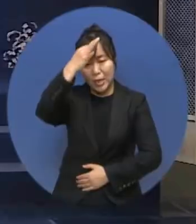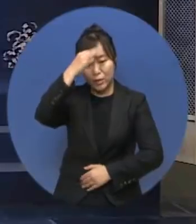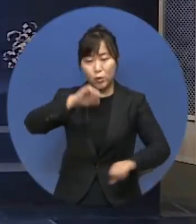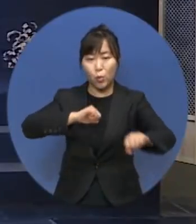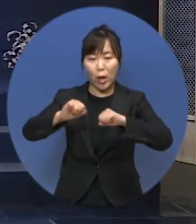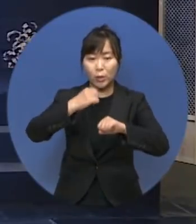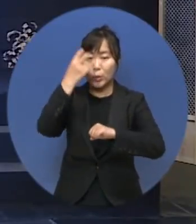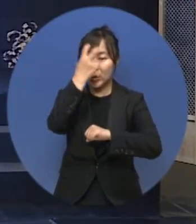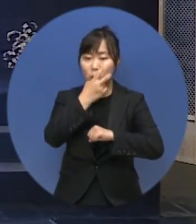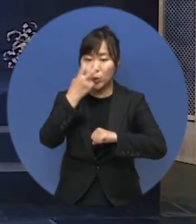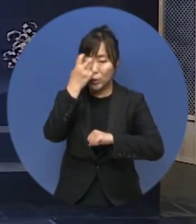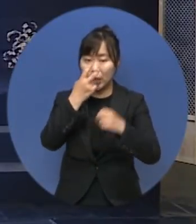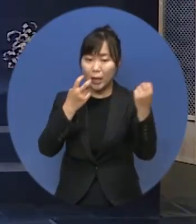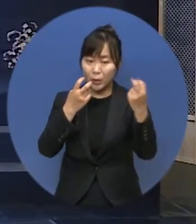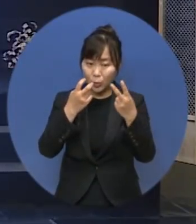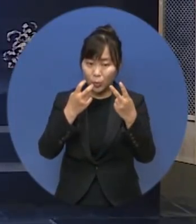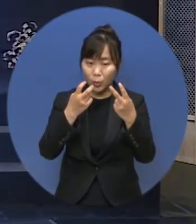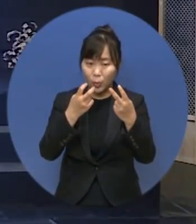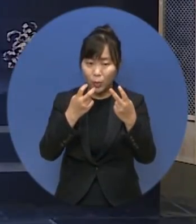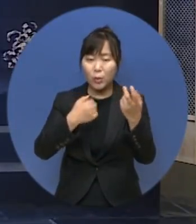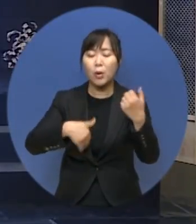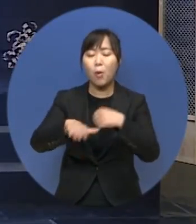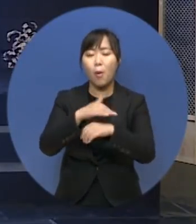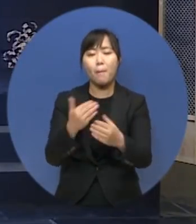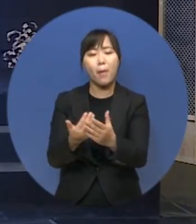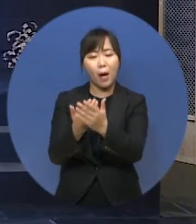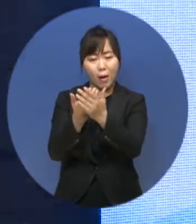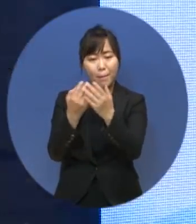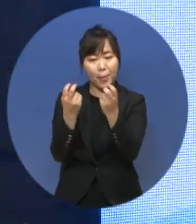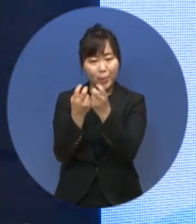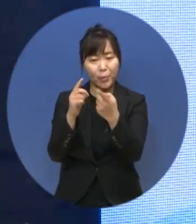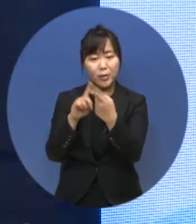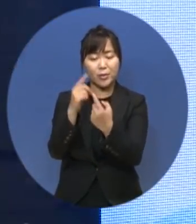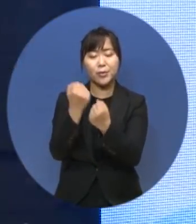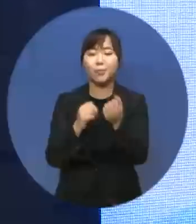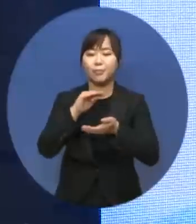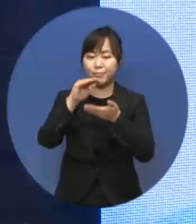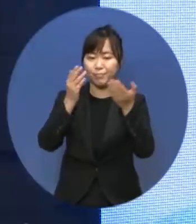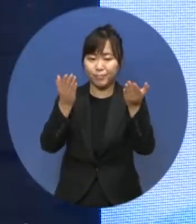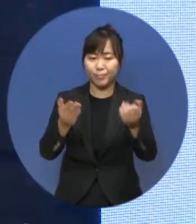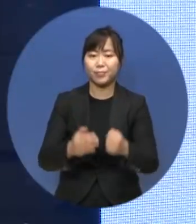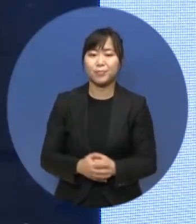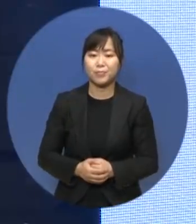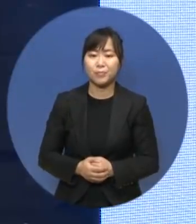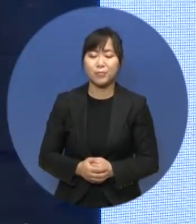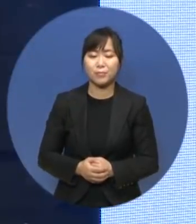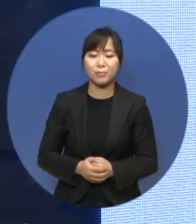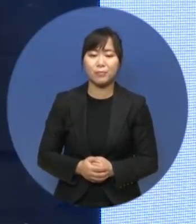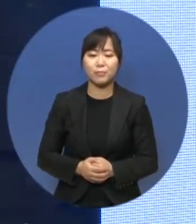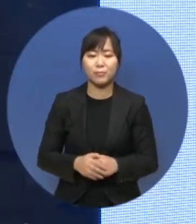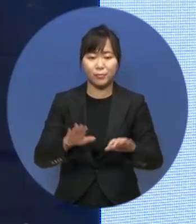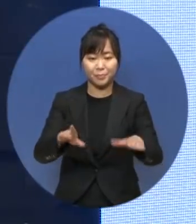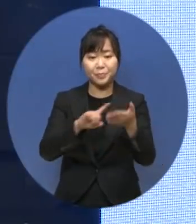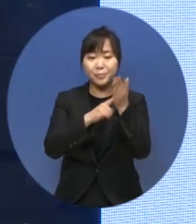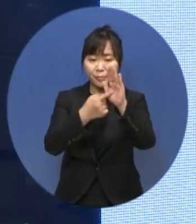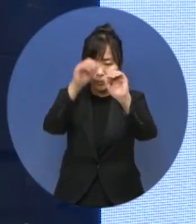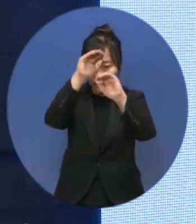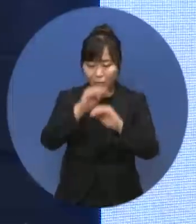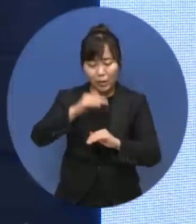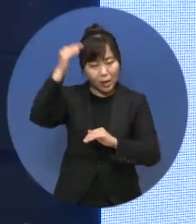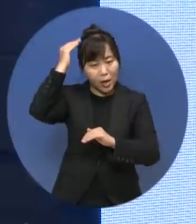문화예술 활동조사 및 활성화 방안에 대해서 좀 말씀드리도록 하겠습니다. 이 발표